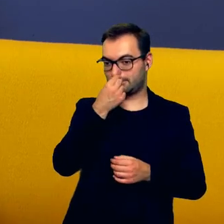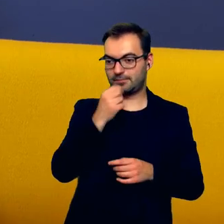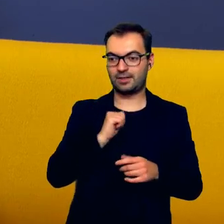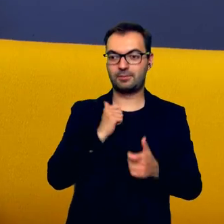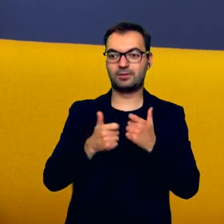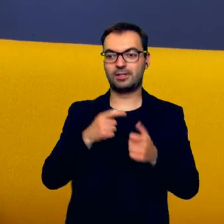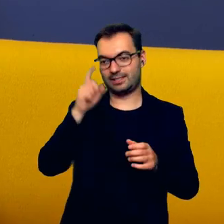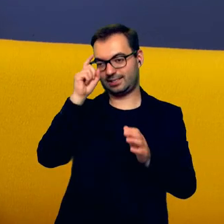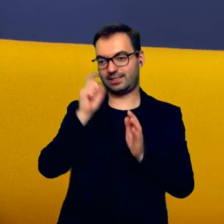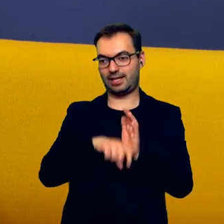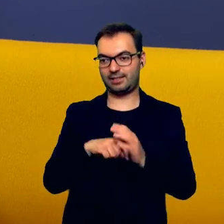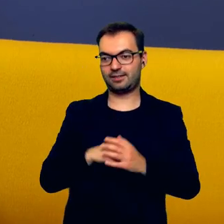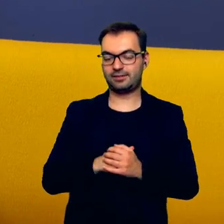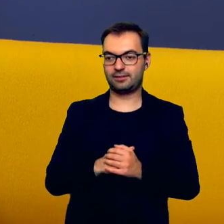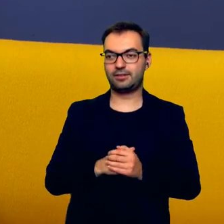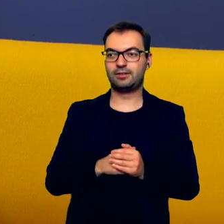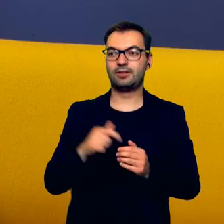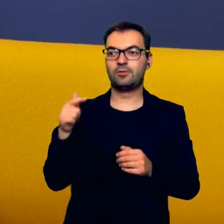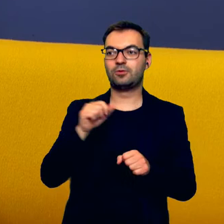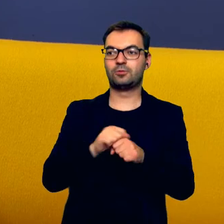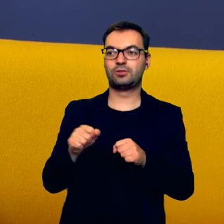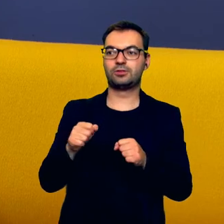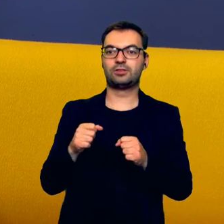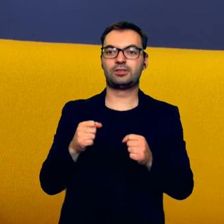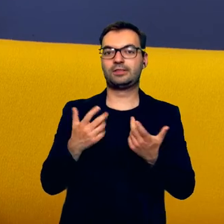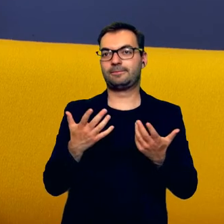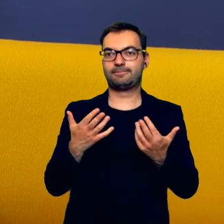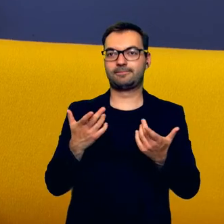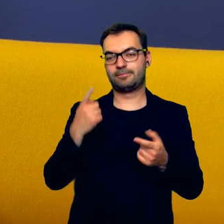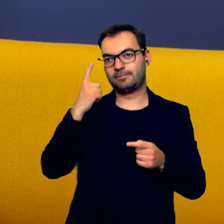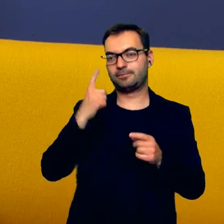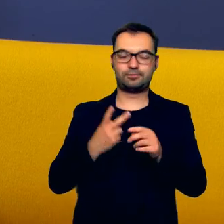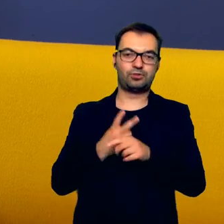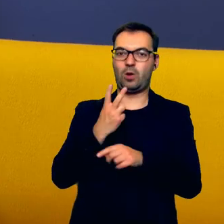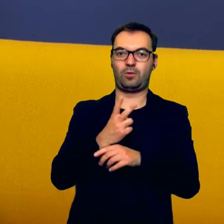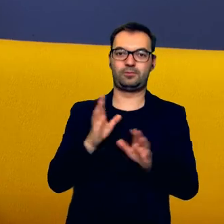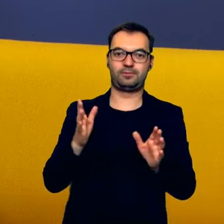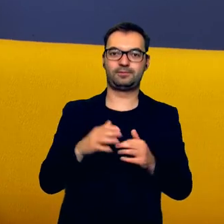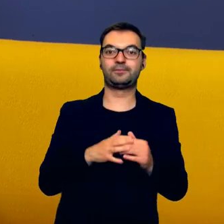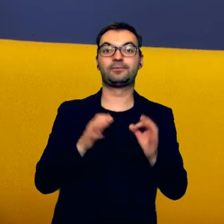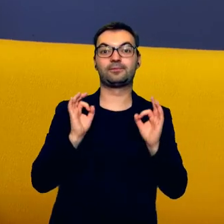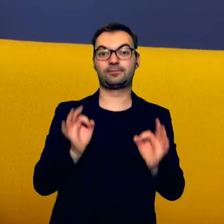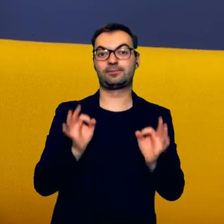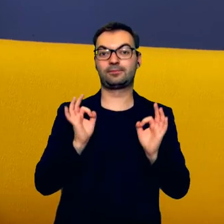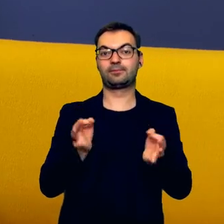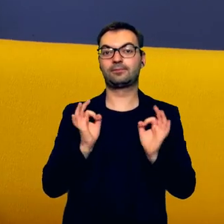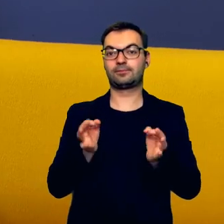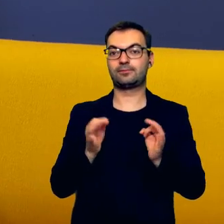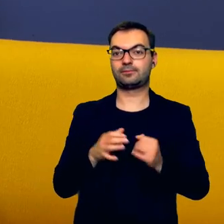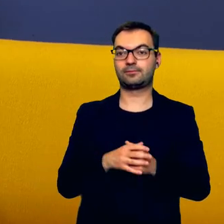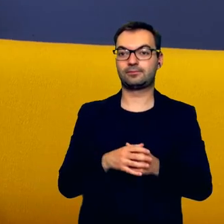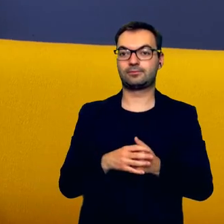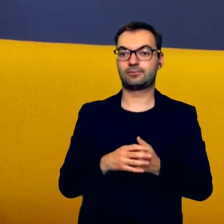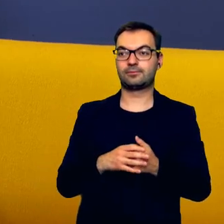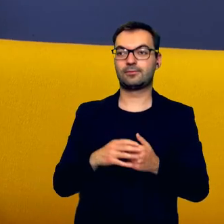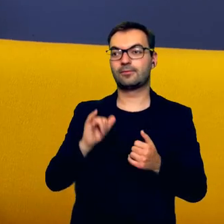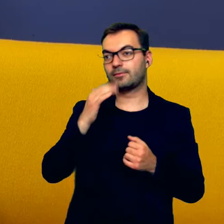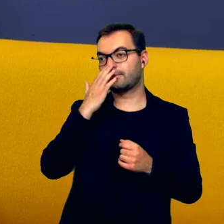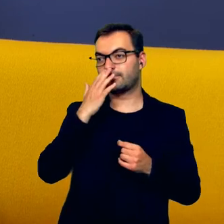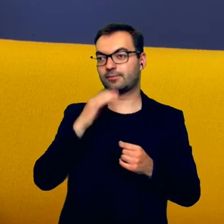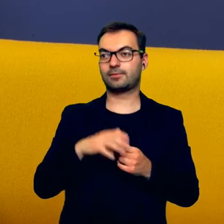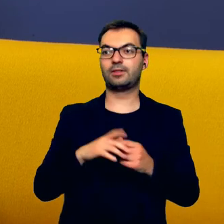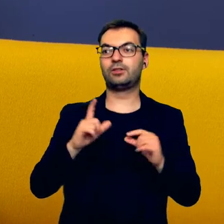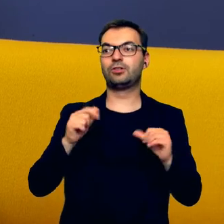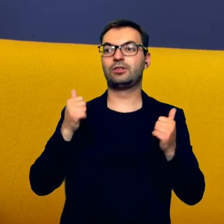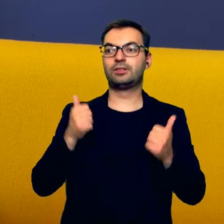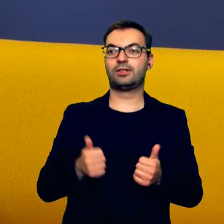dokonać zdrady, musi nastąpić w życiu ludzkim jakiś przełom. I teraz jaki to jest przełom?